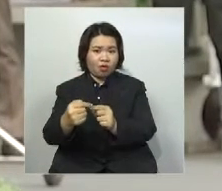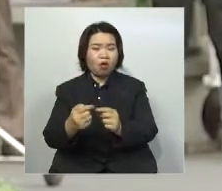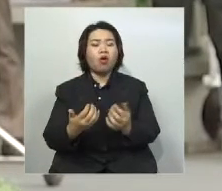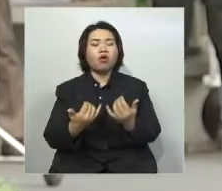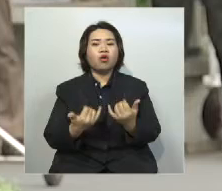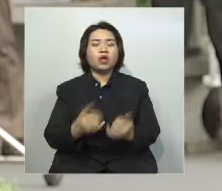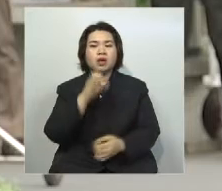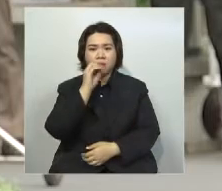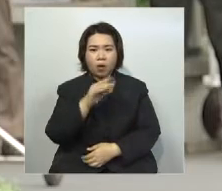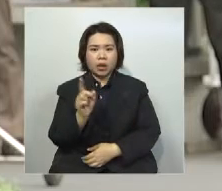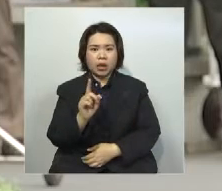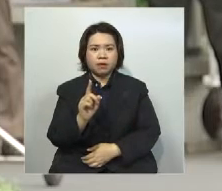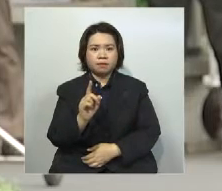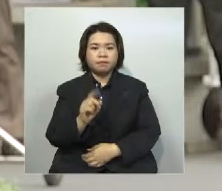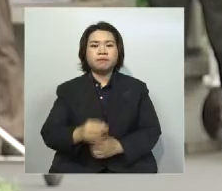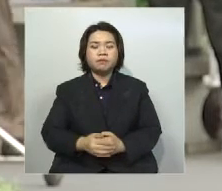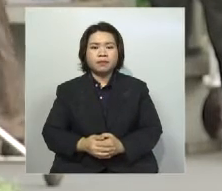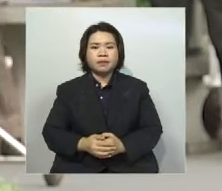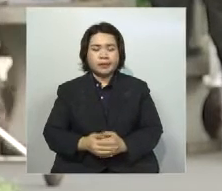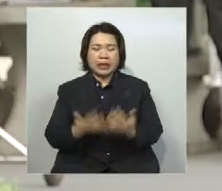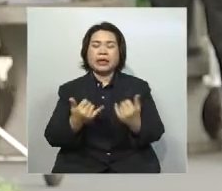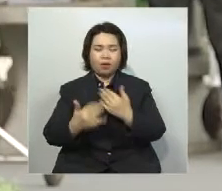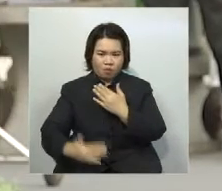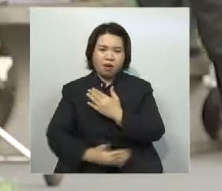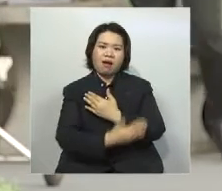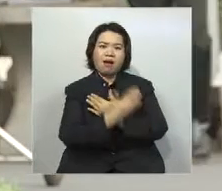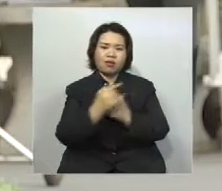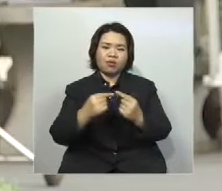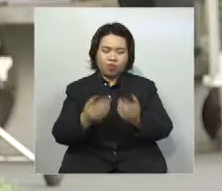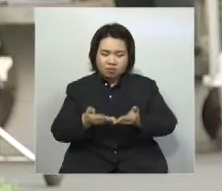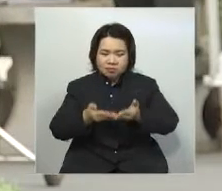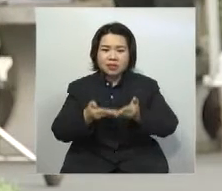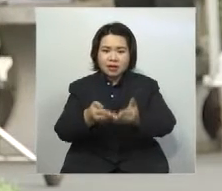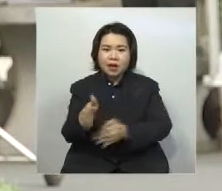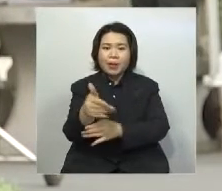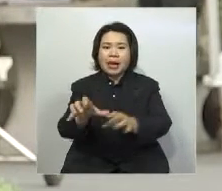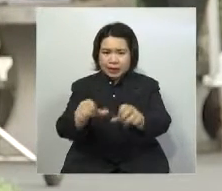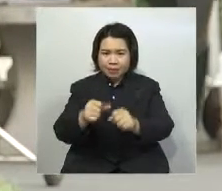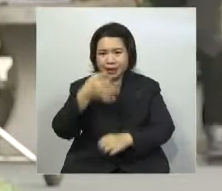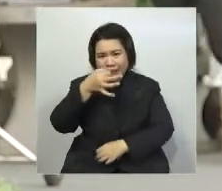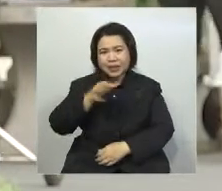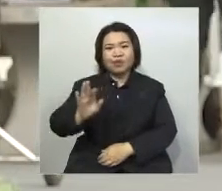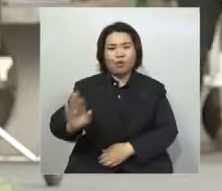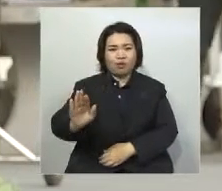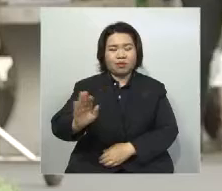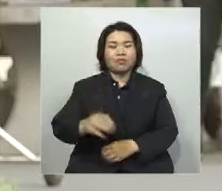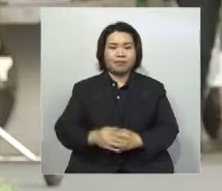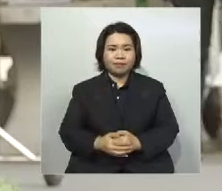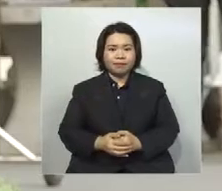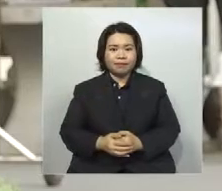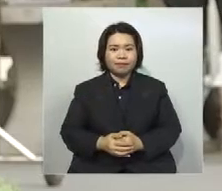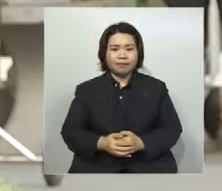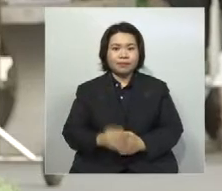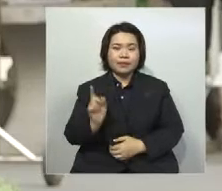ที่ทำให้เกิดโอกาสในการทำการประมงของคนของชาวประมงในอะ